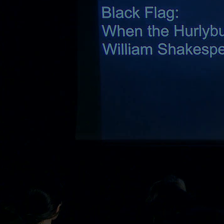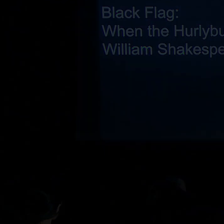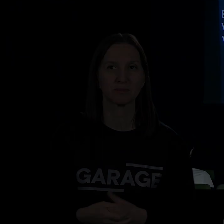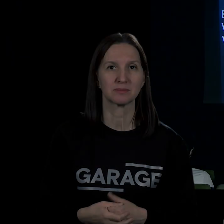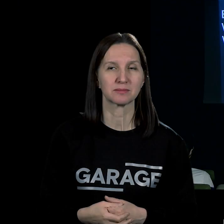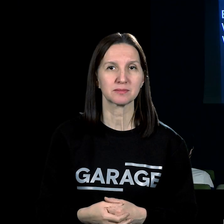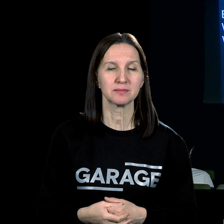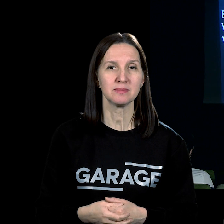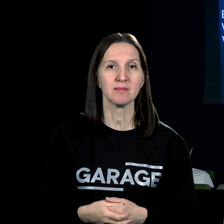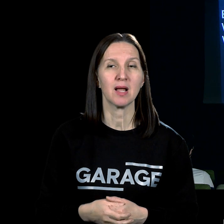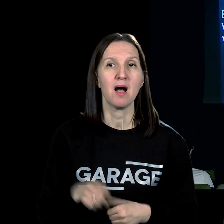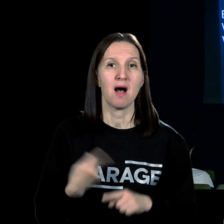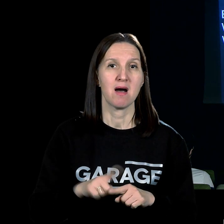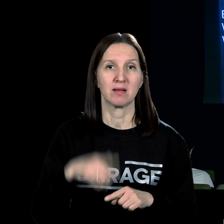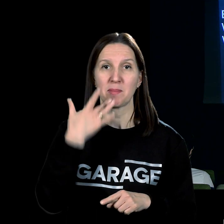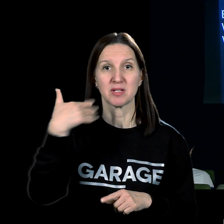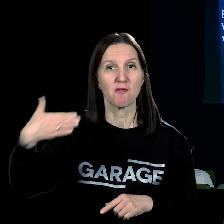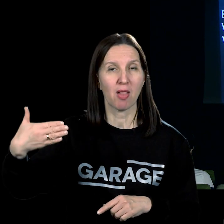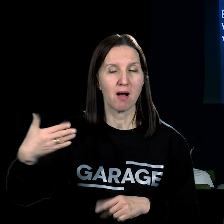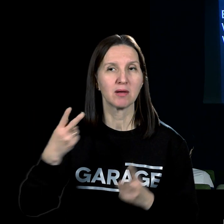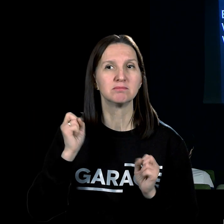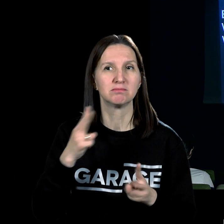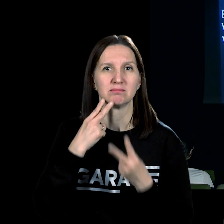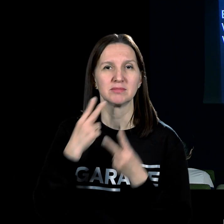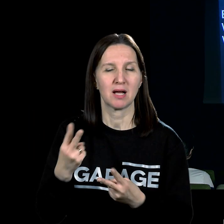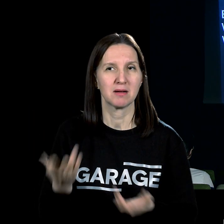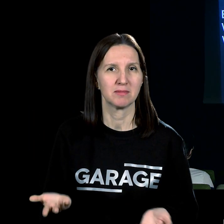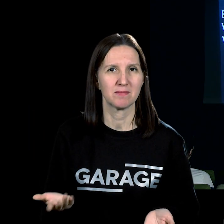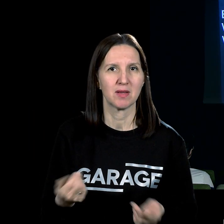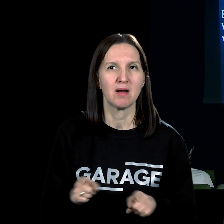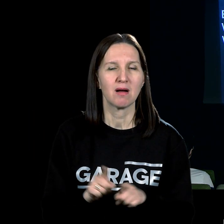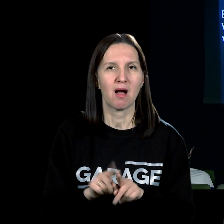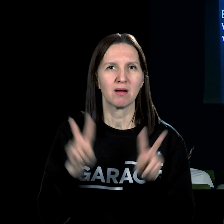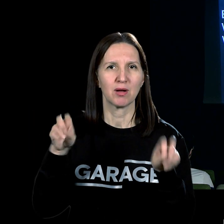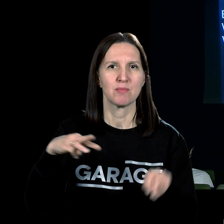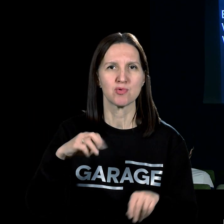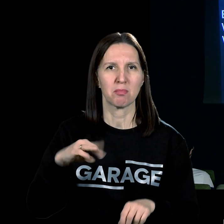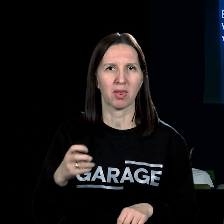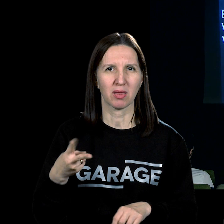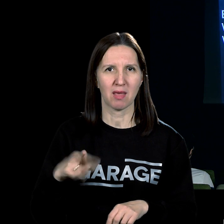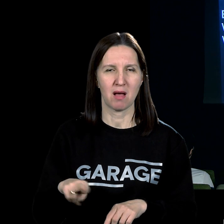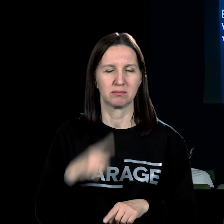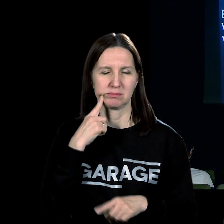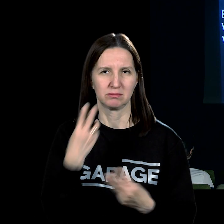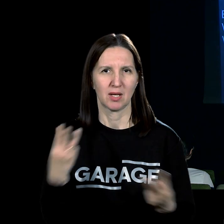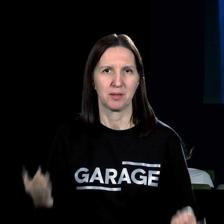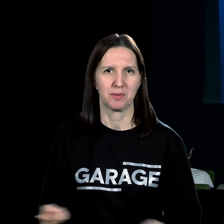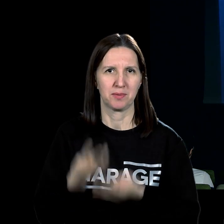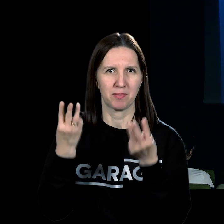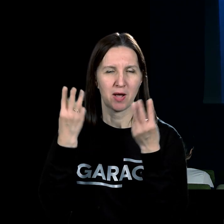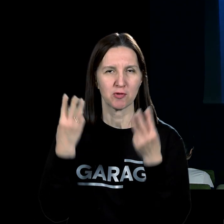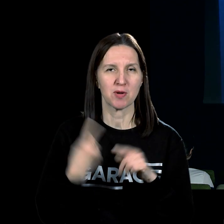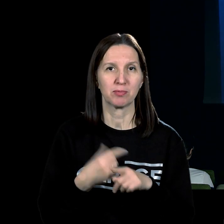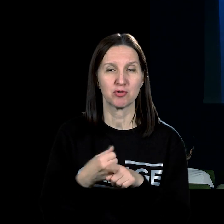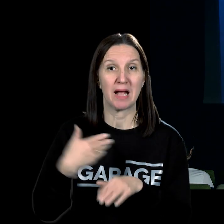пространстве. Ну, как этот американский флаг, так, мумифицированный, да? Как этот флаг обгоревший, это флаг, который